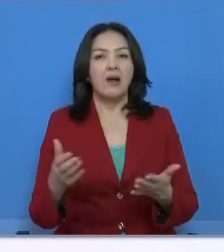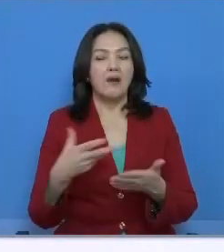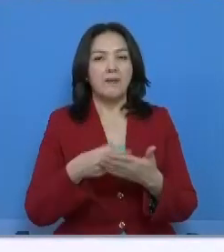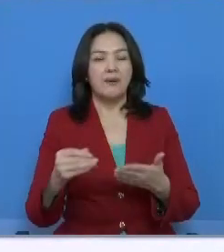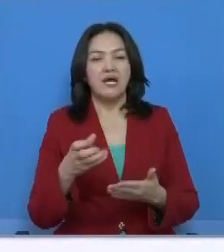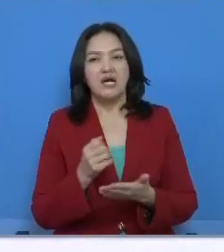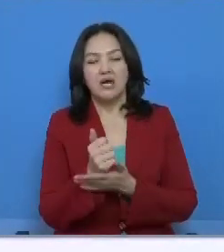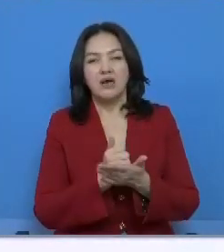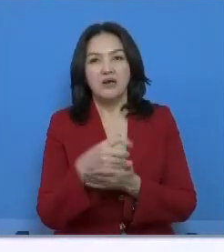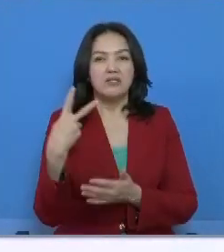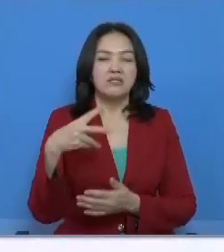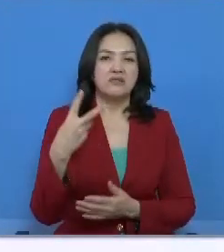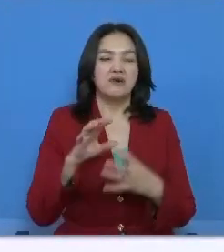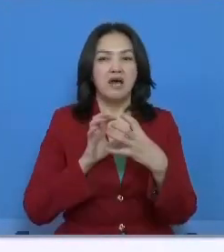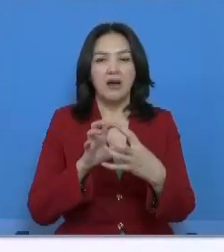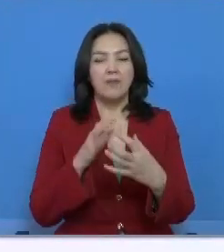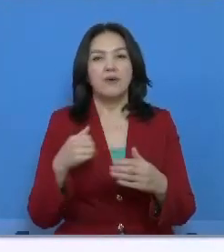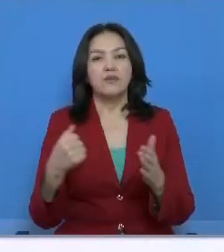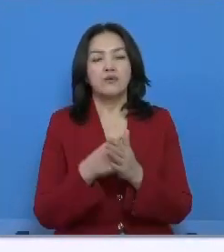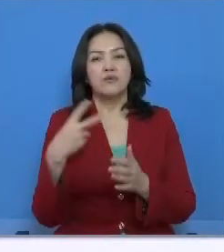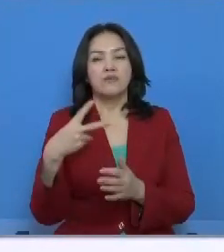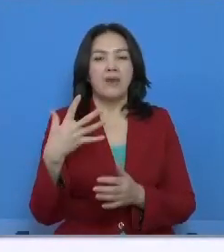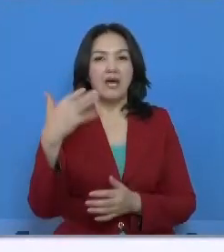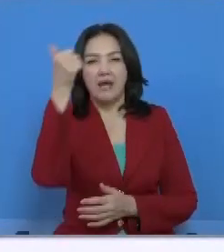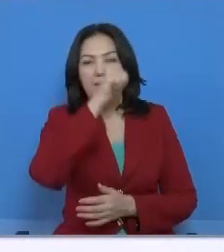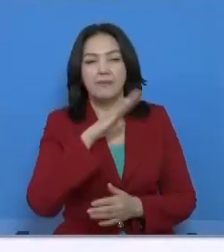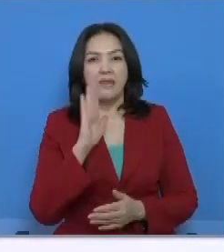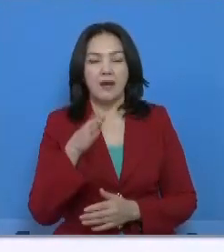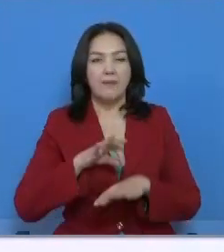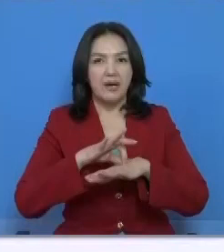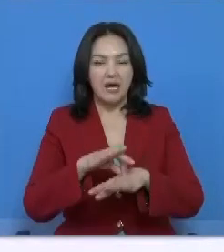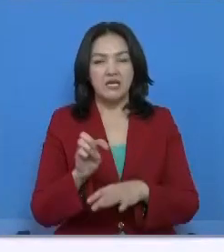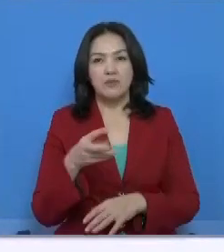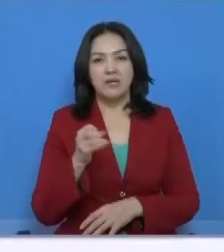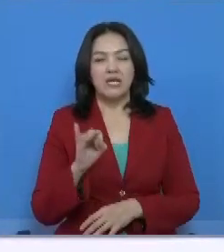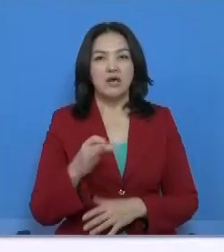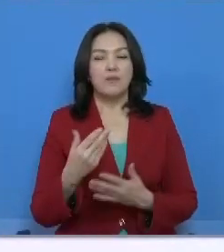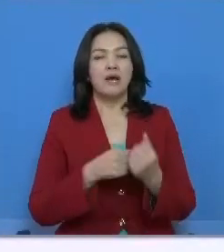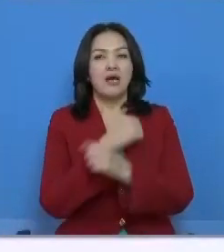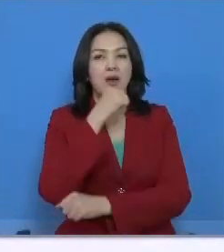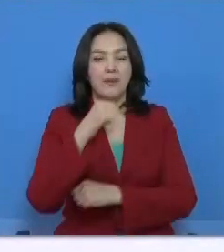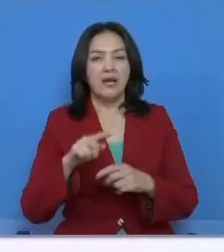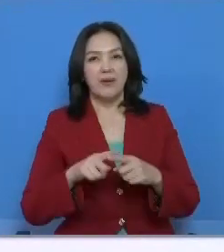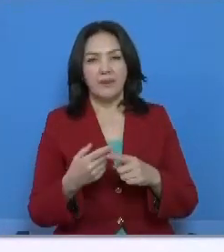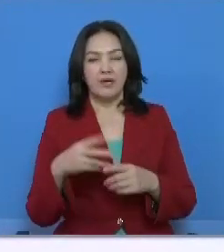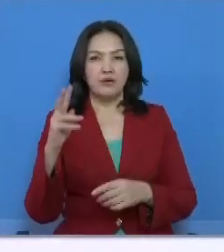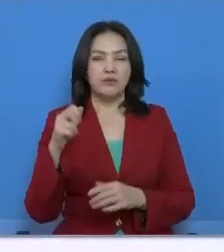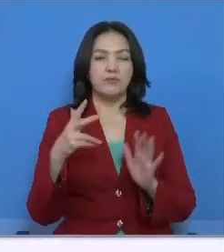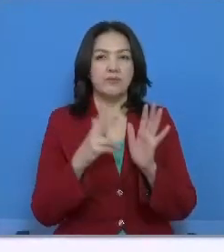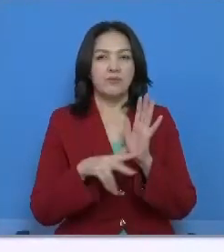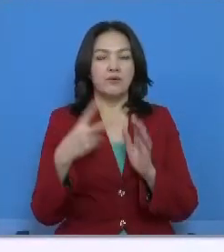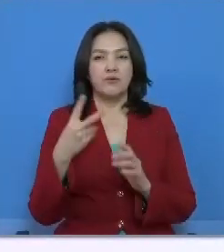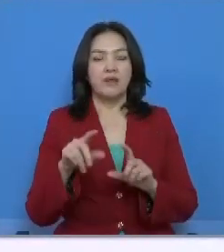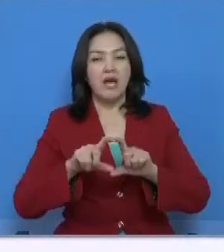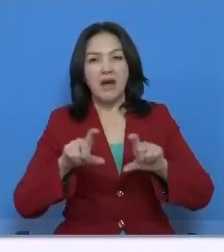в лизинг 32 автобуса. До 2025 года будет проведена модернизация материально-технической базы